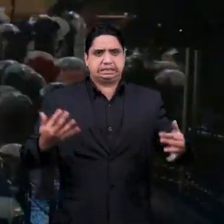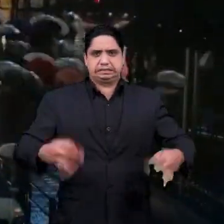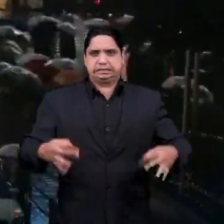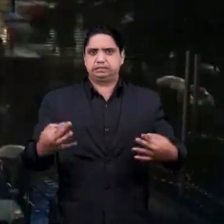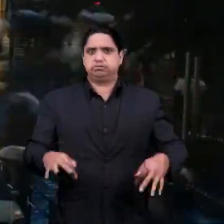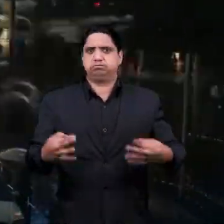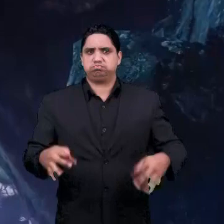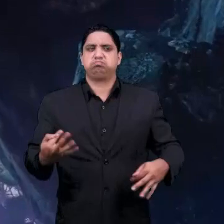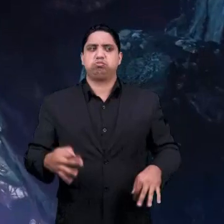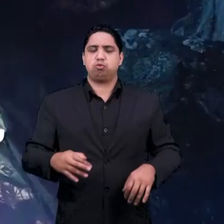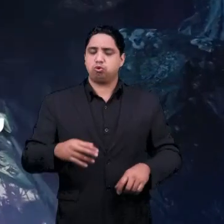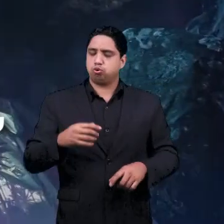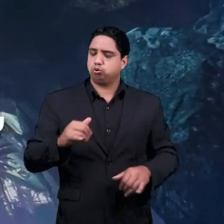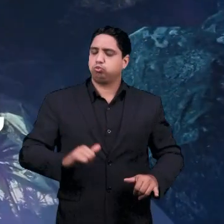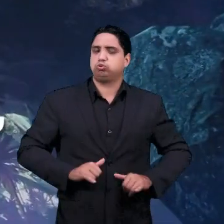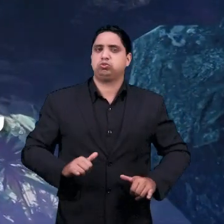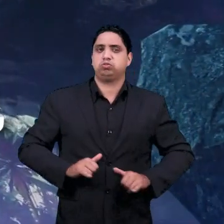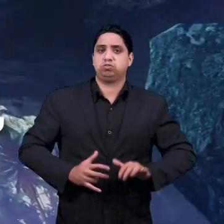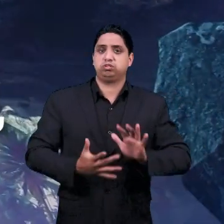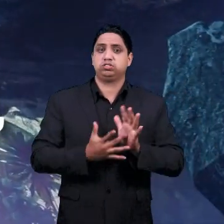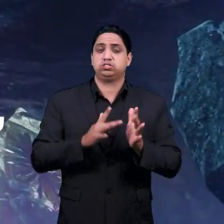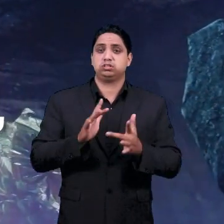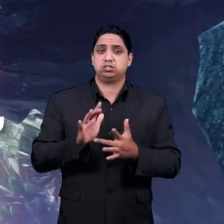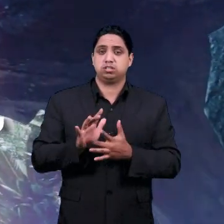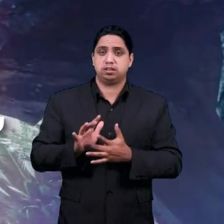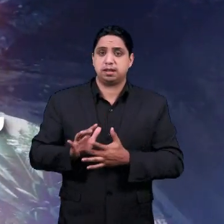Даже если я буду страдать много боли